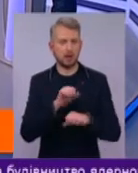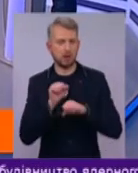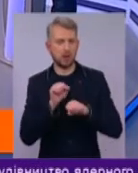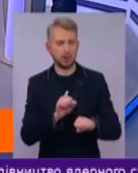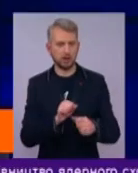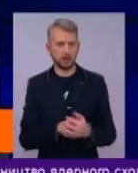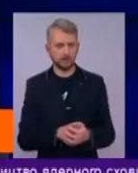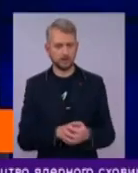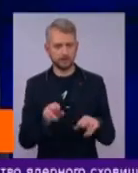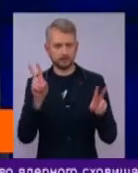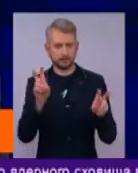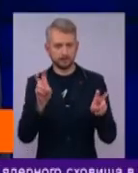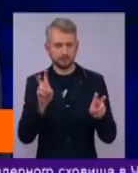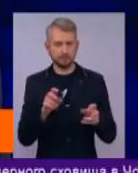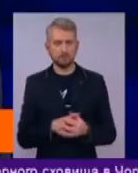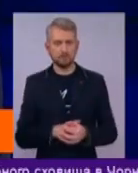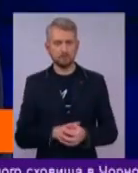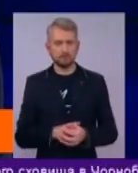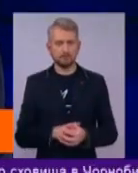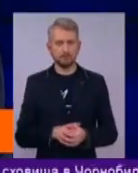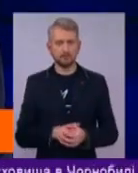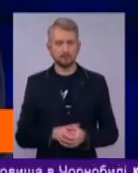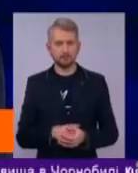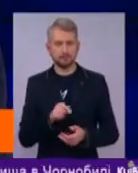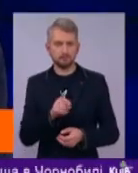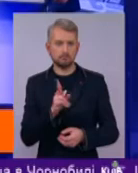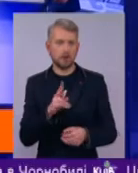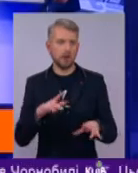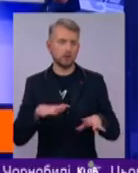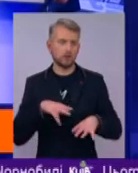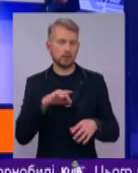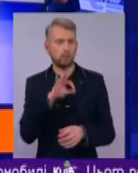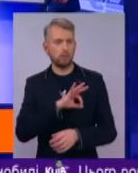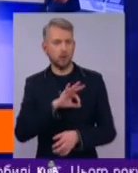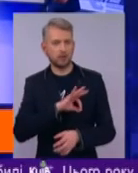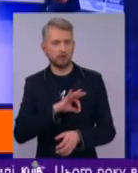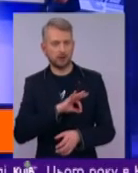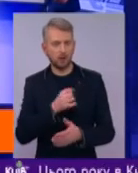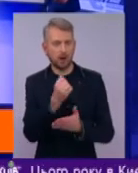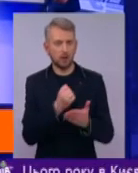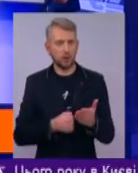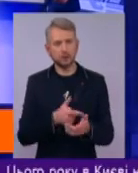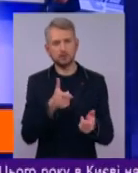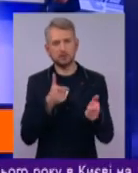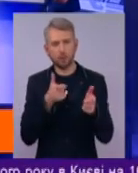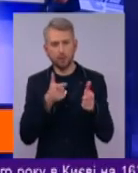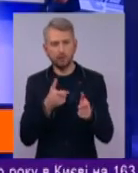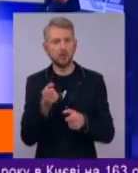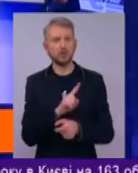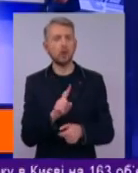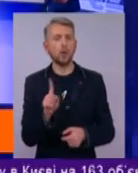Тобто здесь, ну, як інструкції по використанню оружием стрелковым, то есть то,